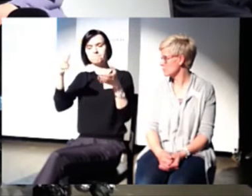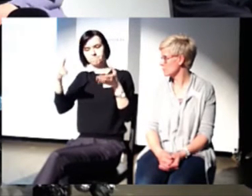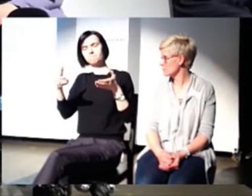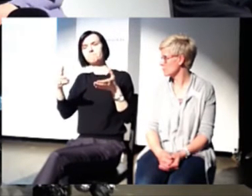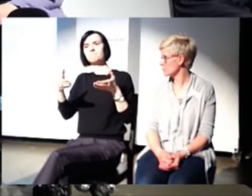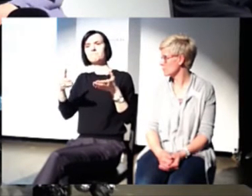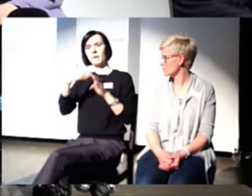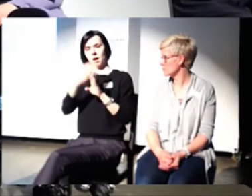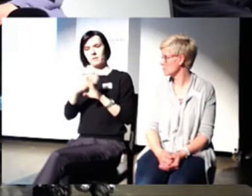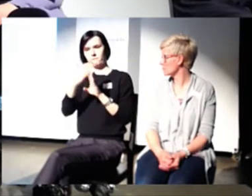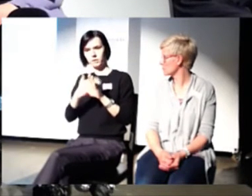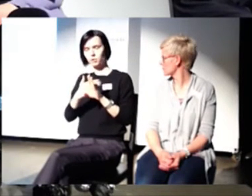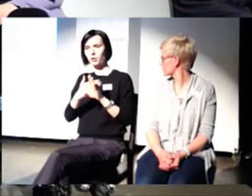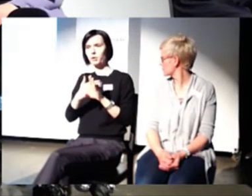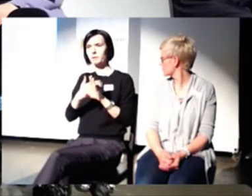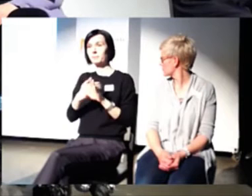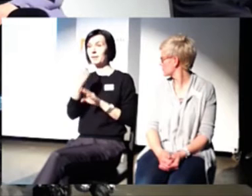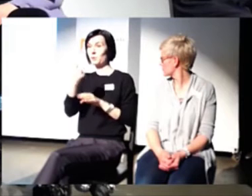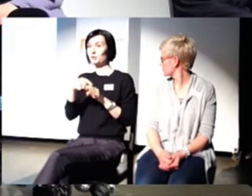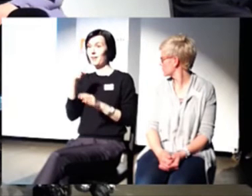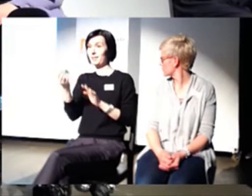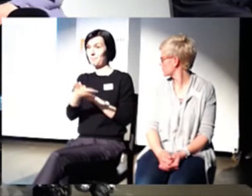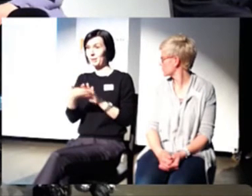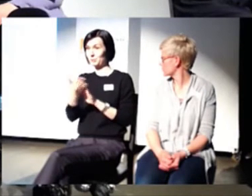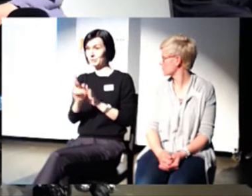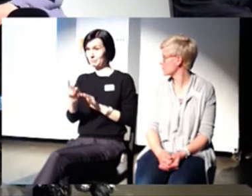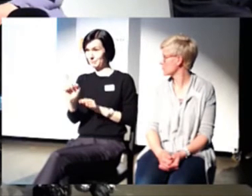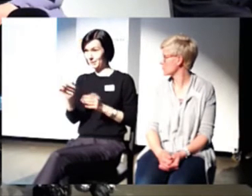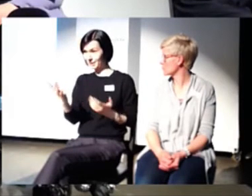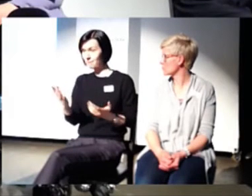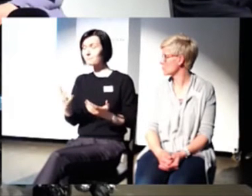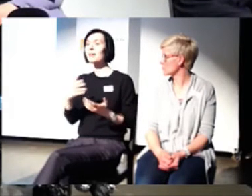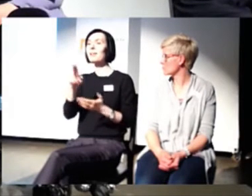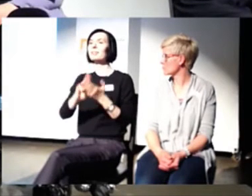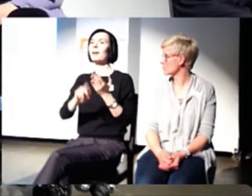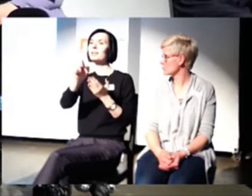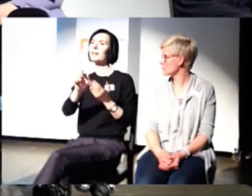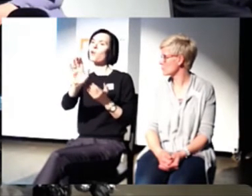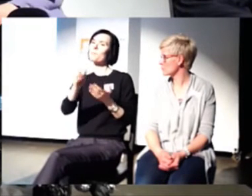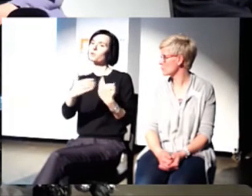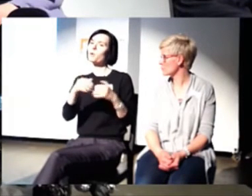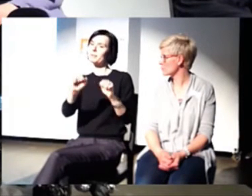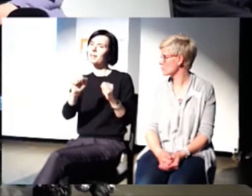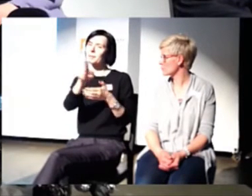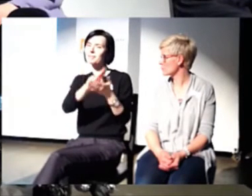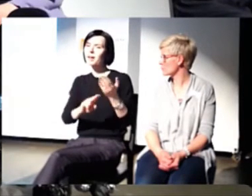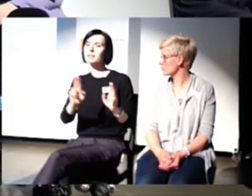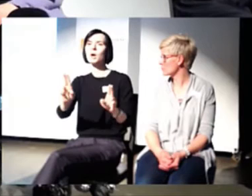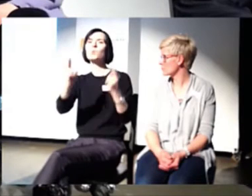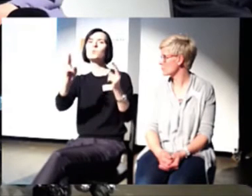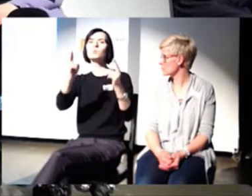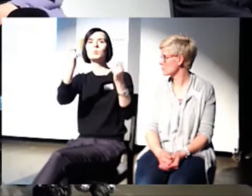tämän lause, että yhtenä valintaperusteena on, että taiteilijan työ on taidetta uudistavaa ja